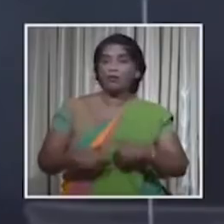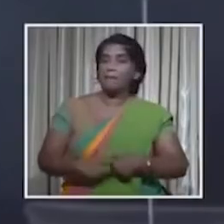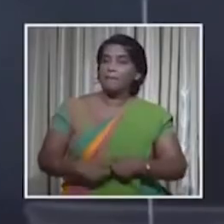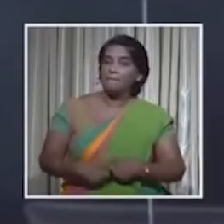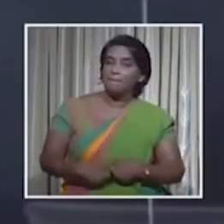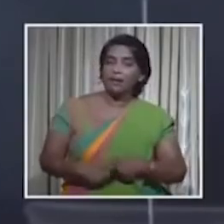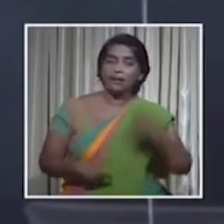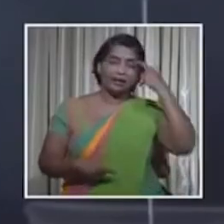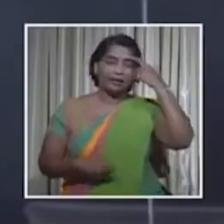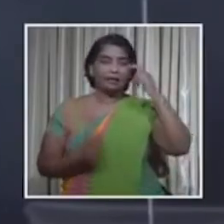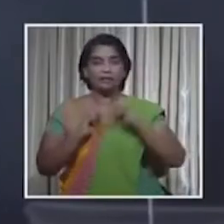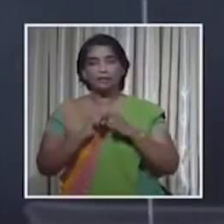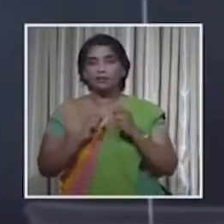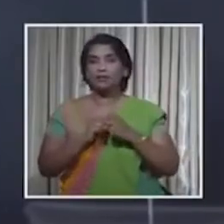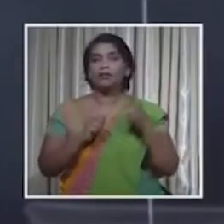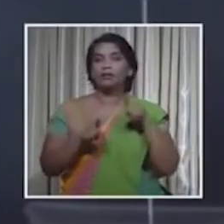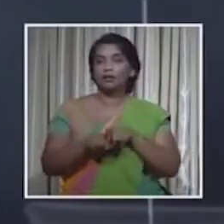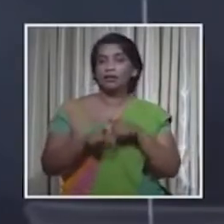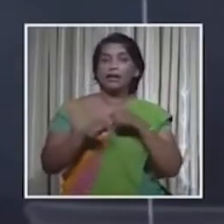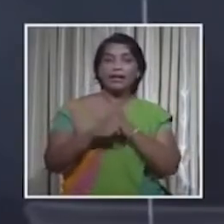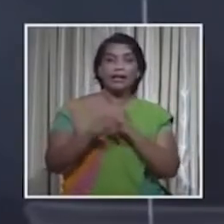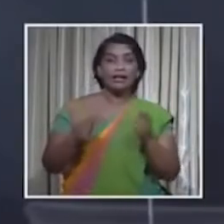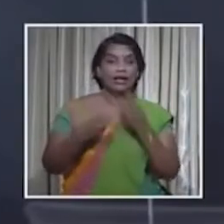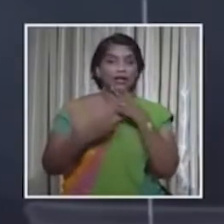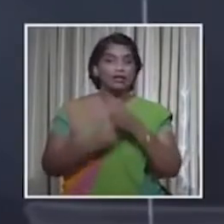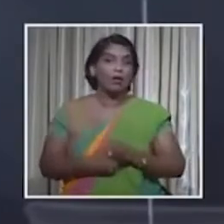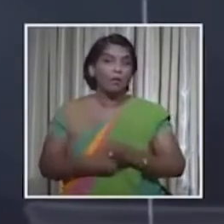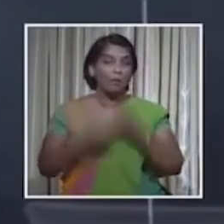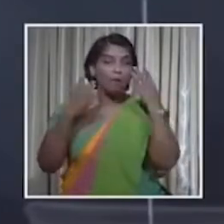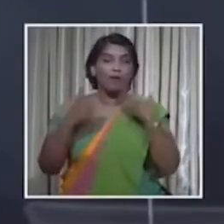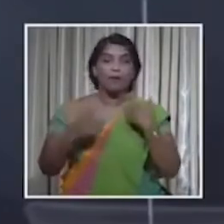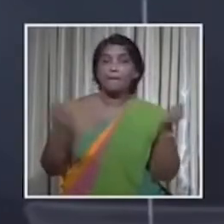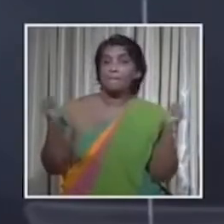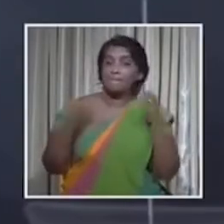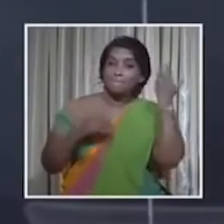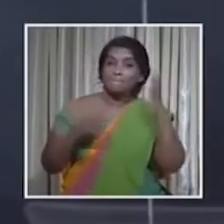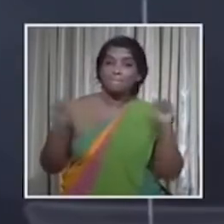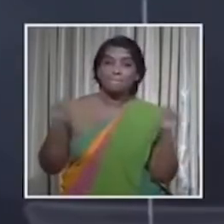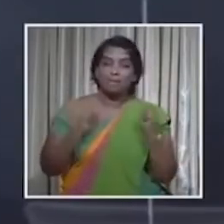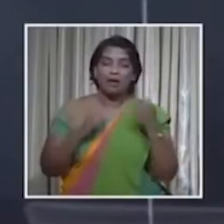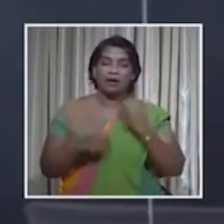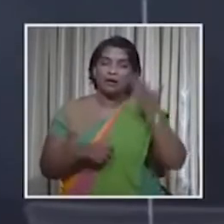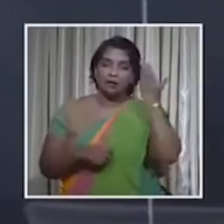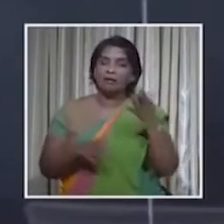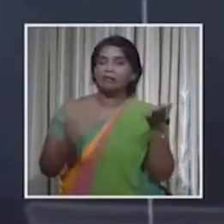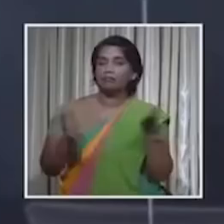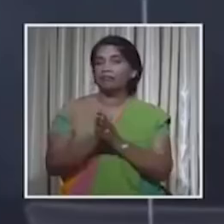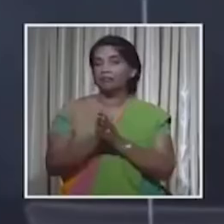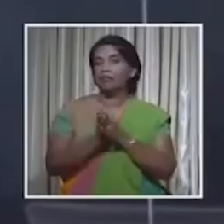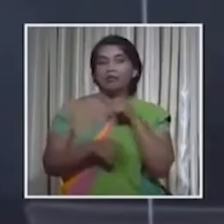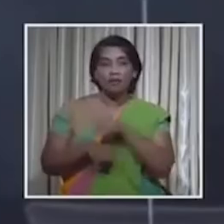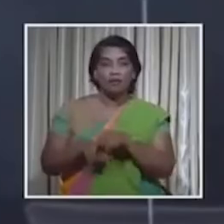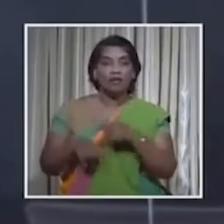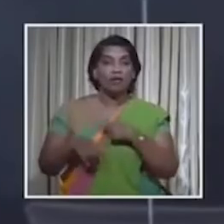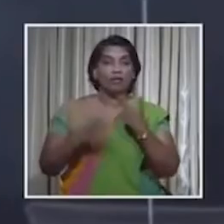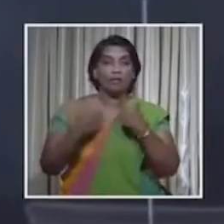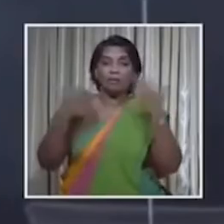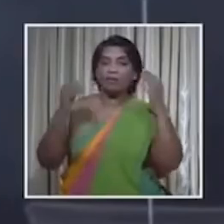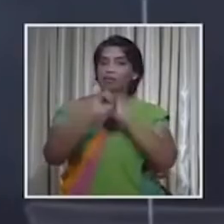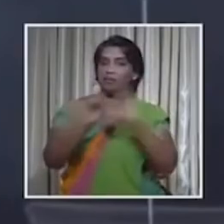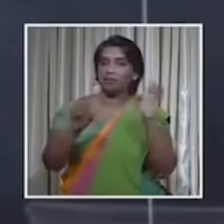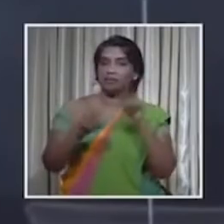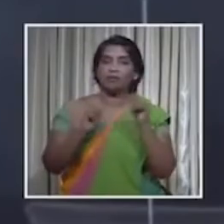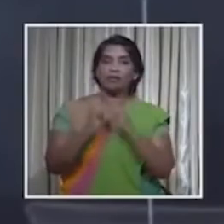எதிர்வரும் February 9 உள்ளூராட்சி சபை தேர்தலை நடத்துமாறு அரசாங்கத்திற்கு சவால் விடுப்பதாக ஐக்கிய மக்கள் சக்தியின் நாடாளுமன்ற உறுப்பினர் எஸ் எம்